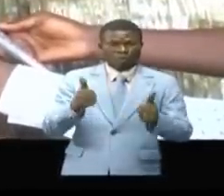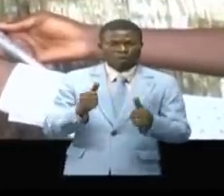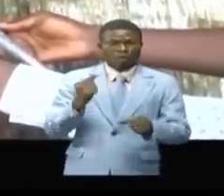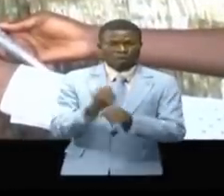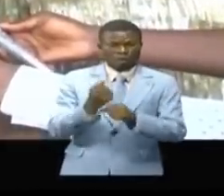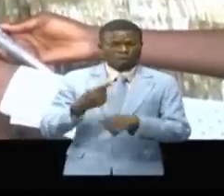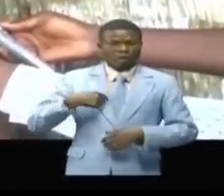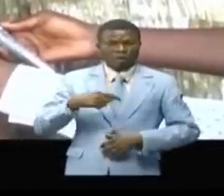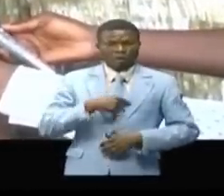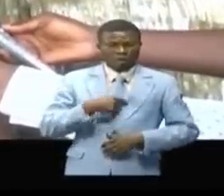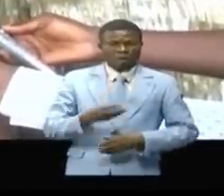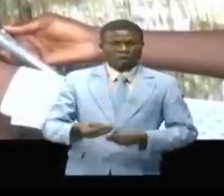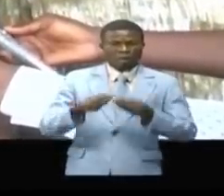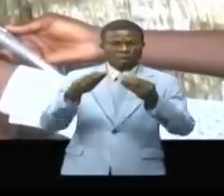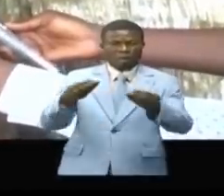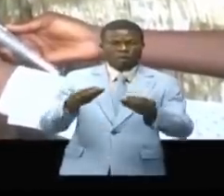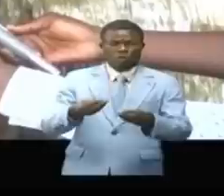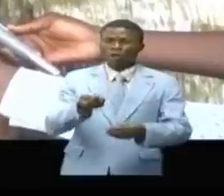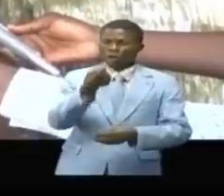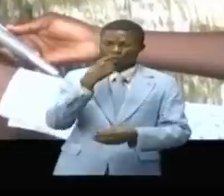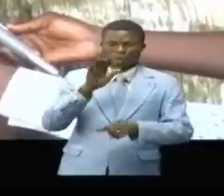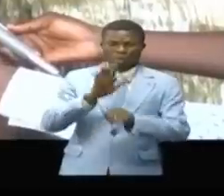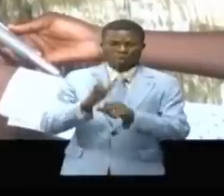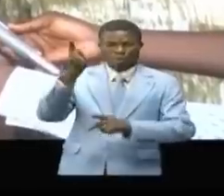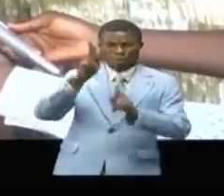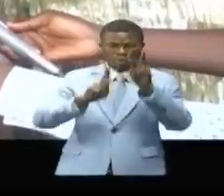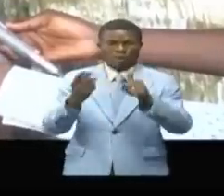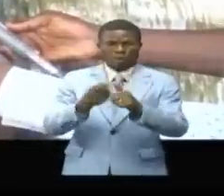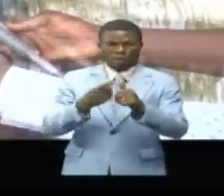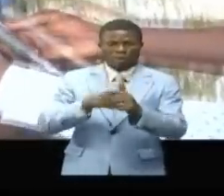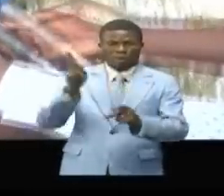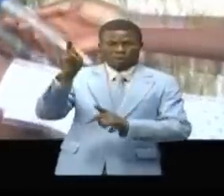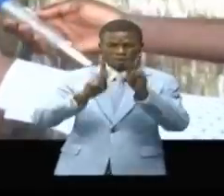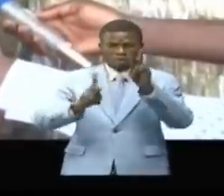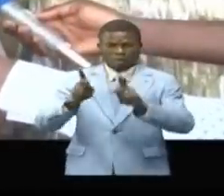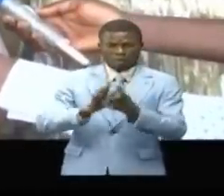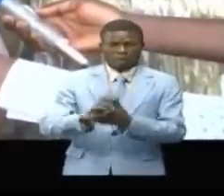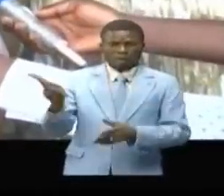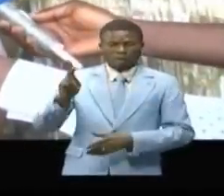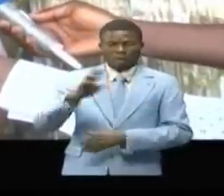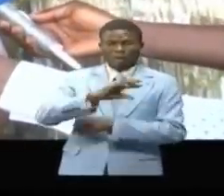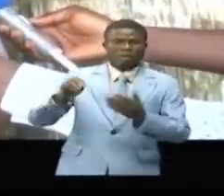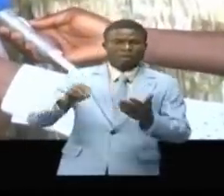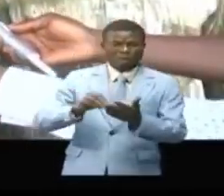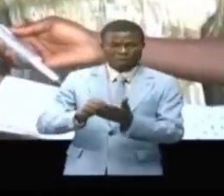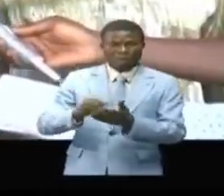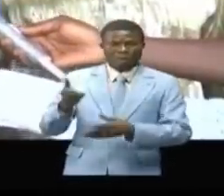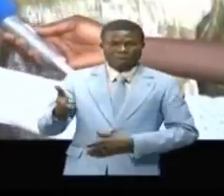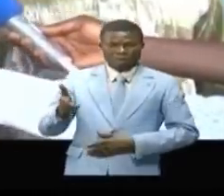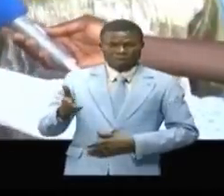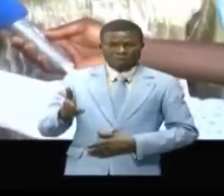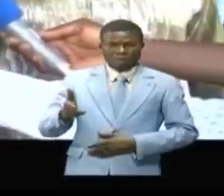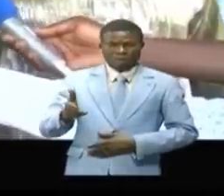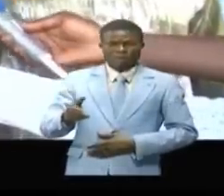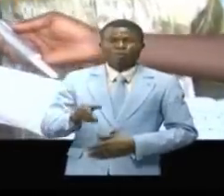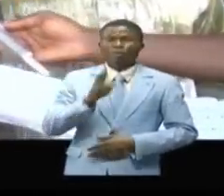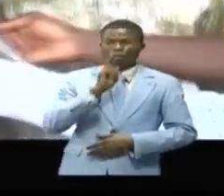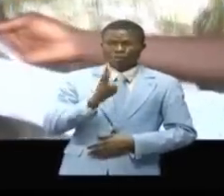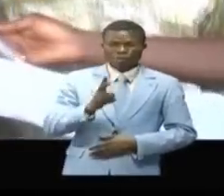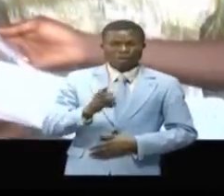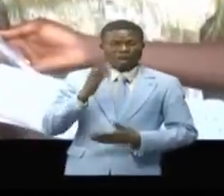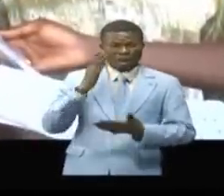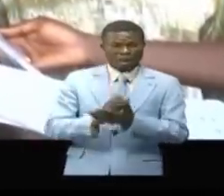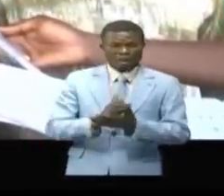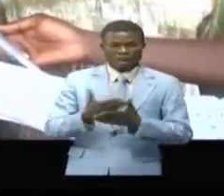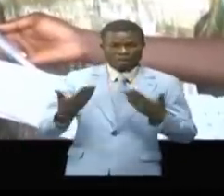travail c'est celui de soigner les populations et en l'occurrence ici la population de Kasaï Central. Timing c'est vrai est limité